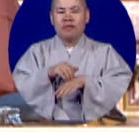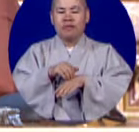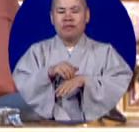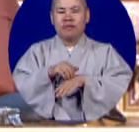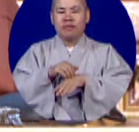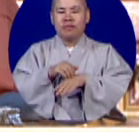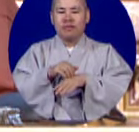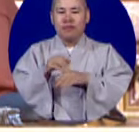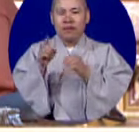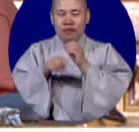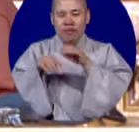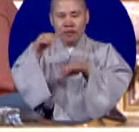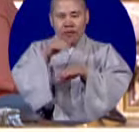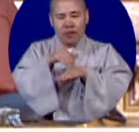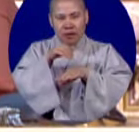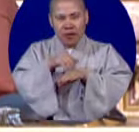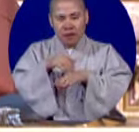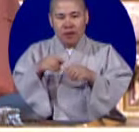그래서 수행은